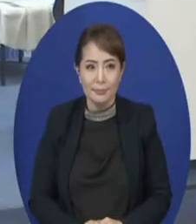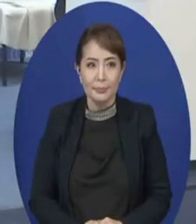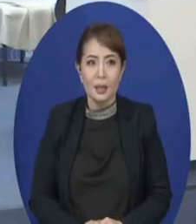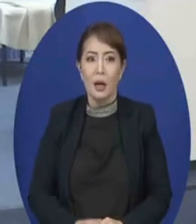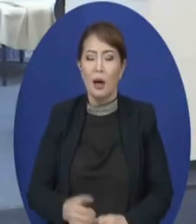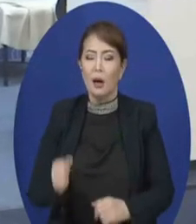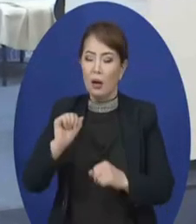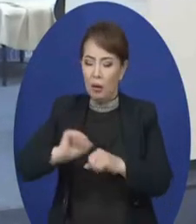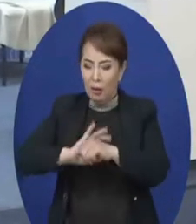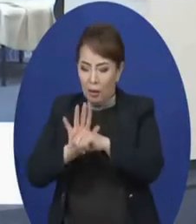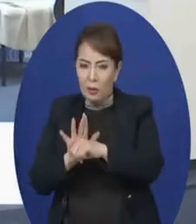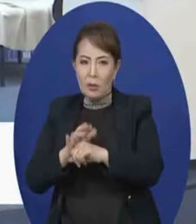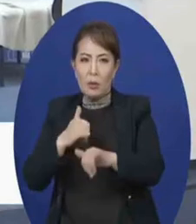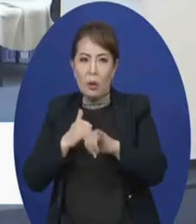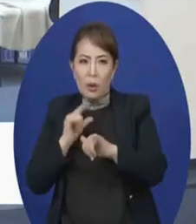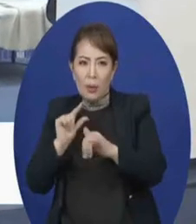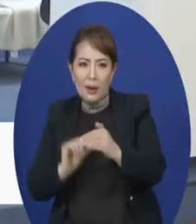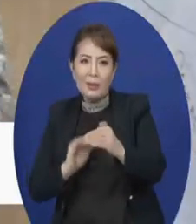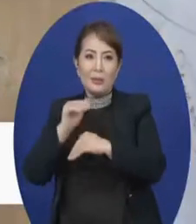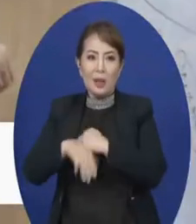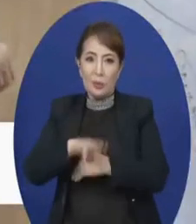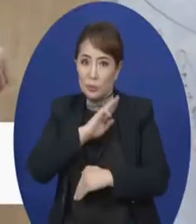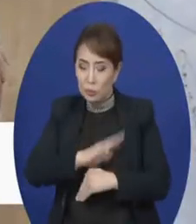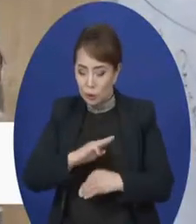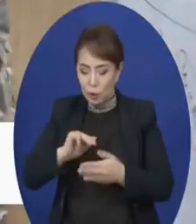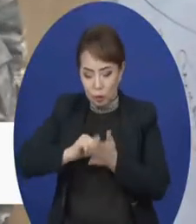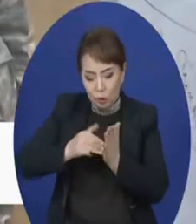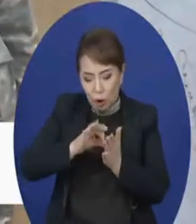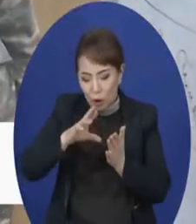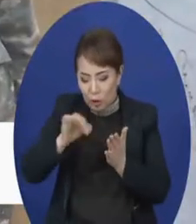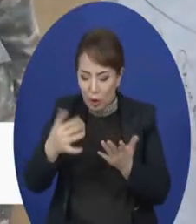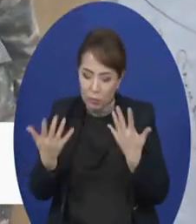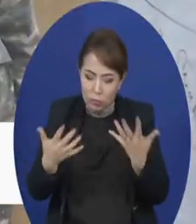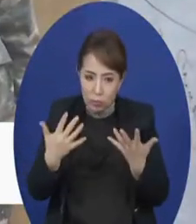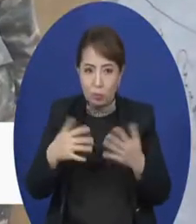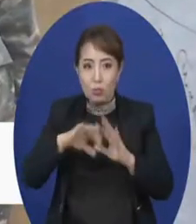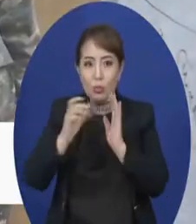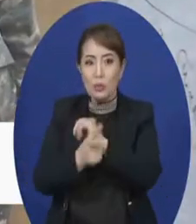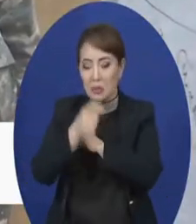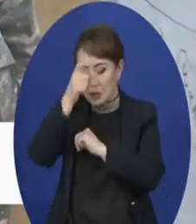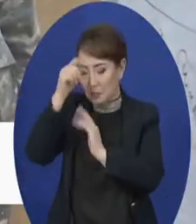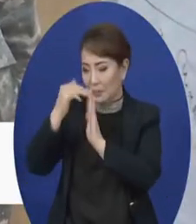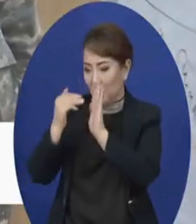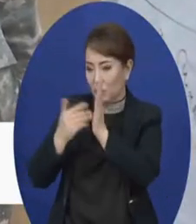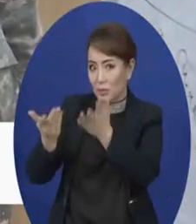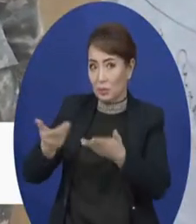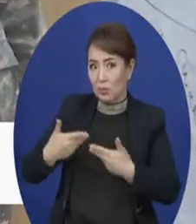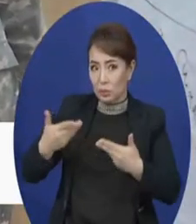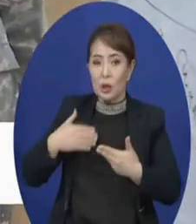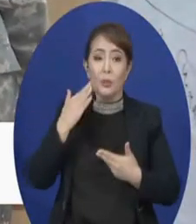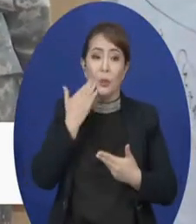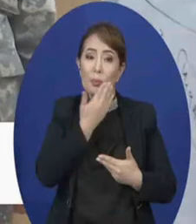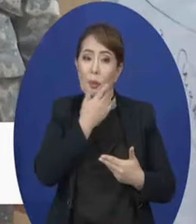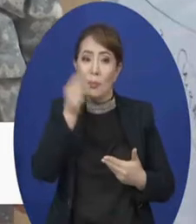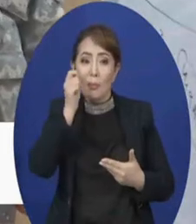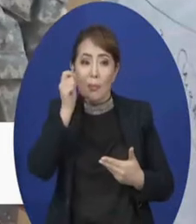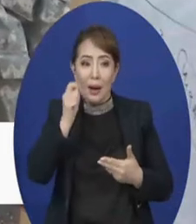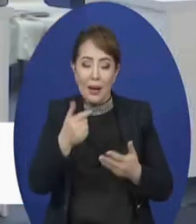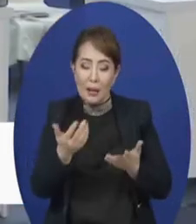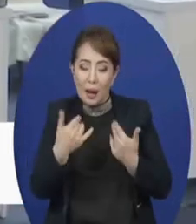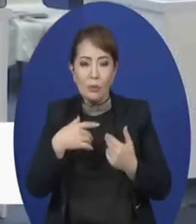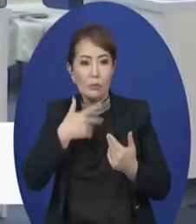Цар тахлын эрсдлийг хохирол багтаа даван туулах тооцоо судалгааг Эрдэмтэд ерөнхий сайдад танилцуулсан юм. Бид цагаан сарын баярыг өгч энэ бием гаргаас